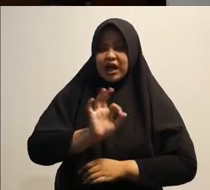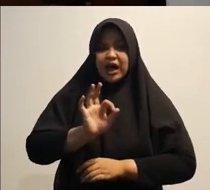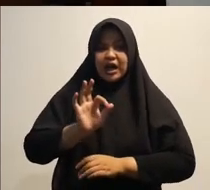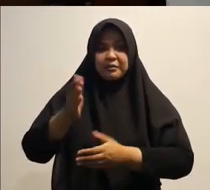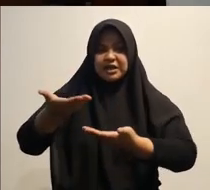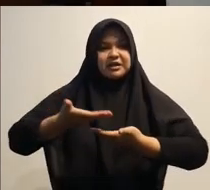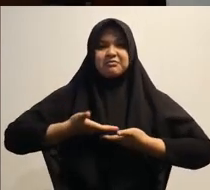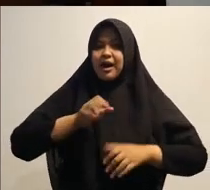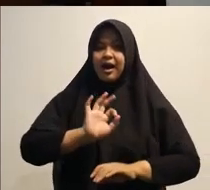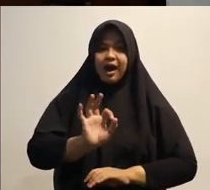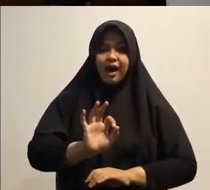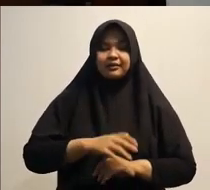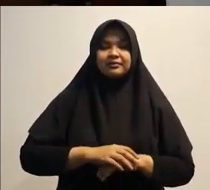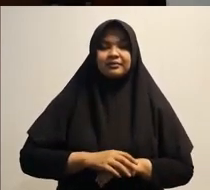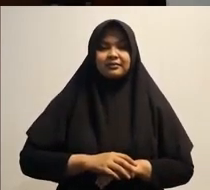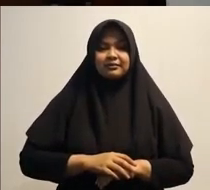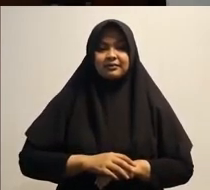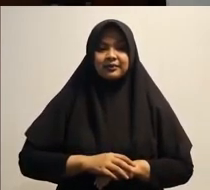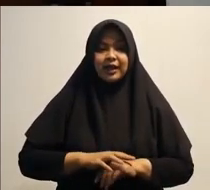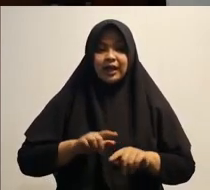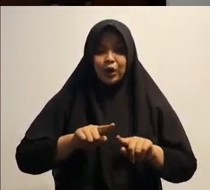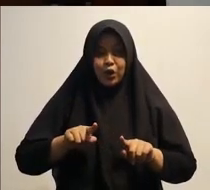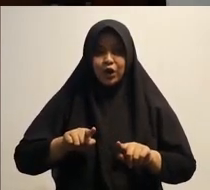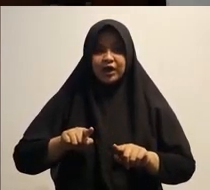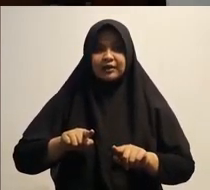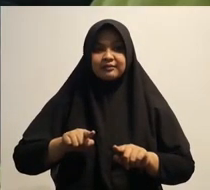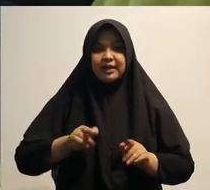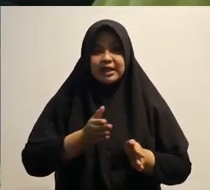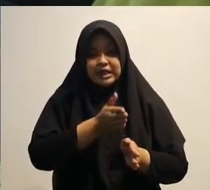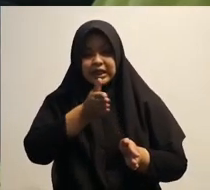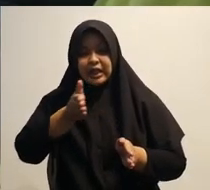kami tidak mendapat. Cuma dengan adanya